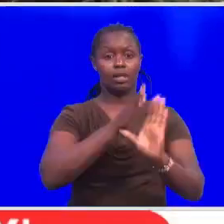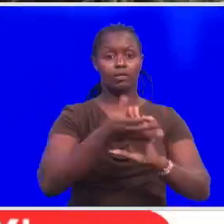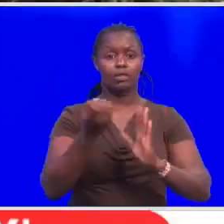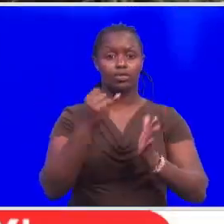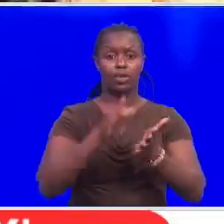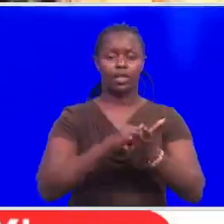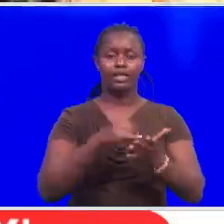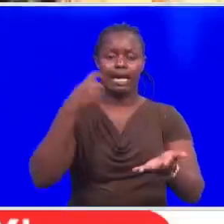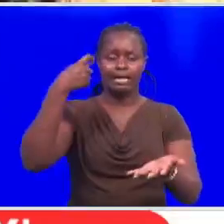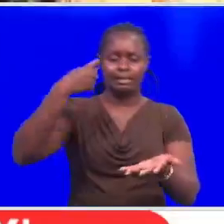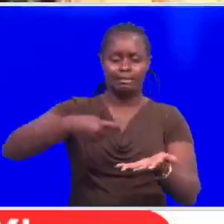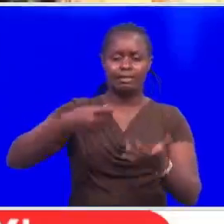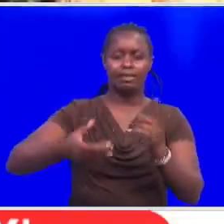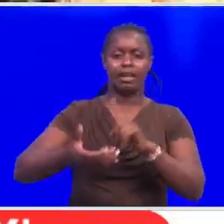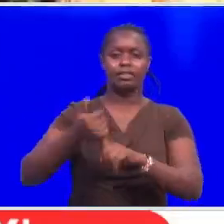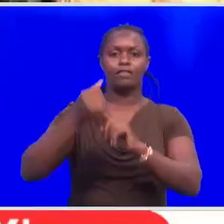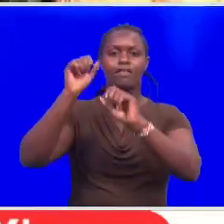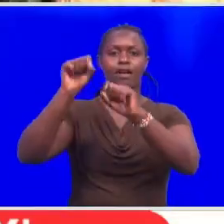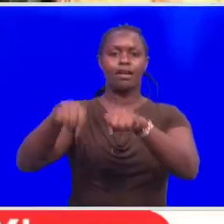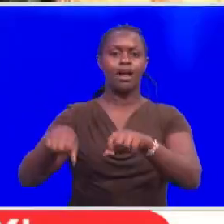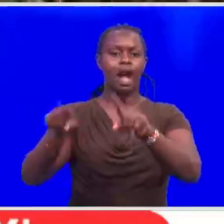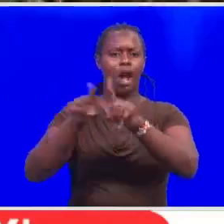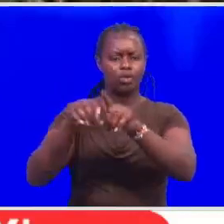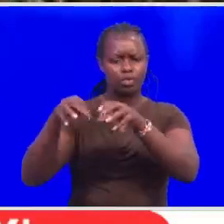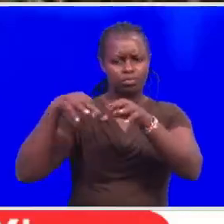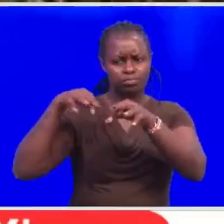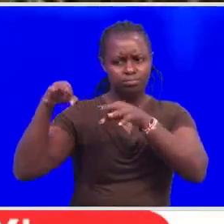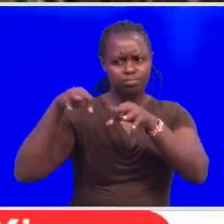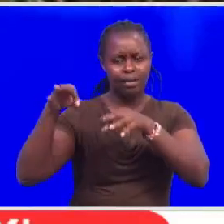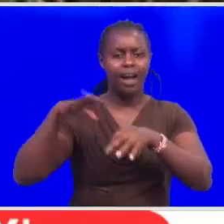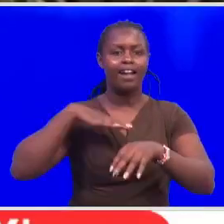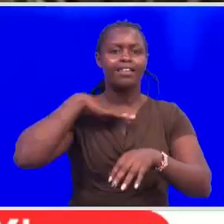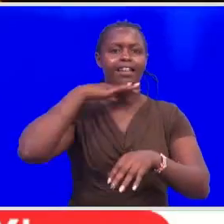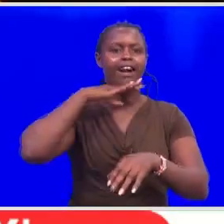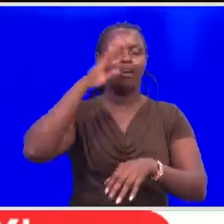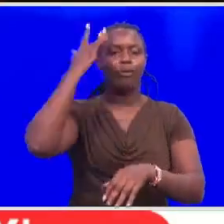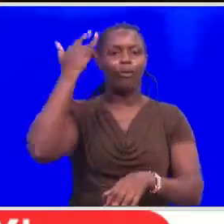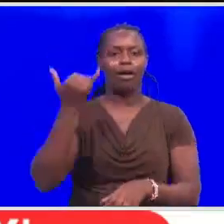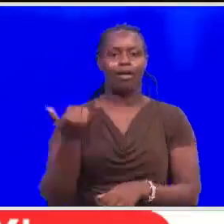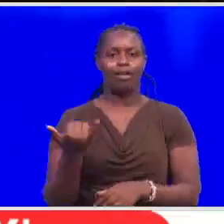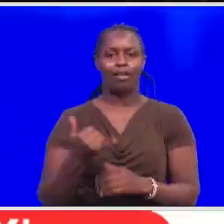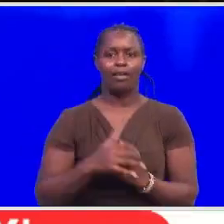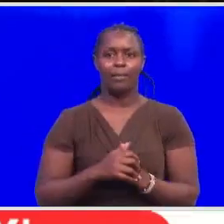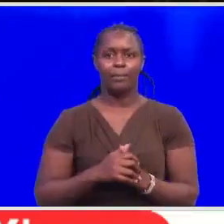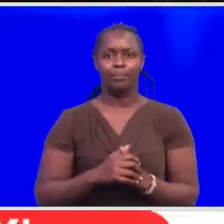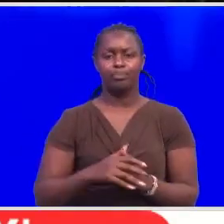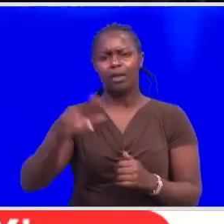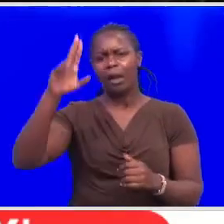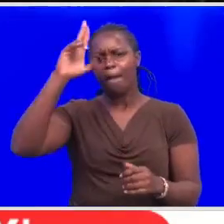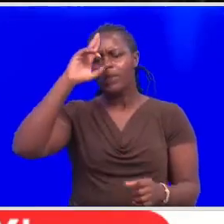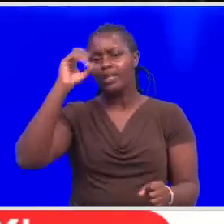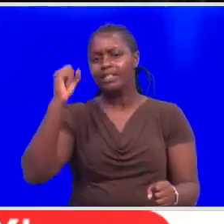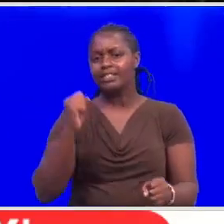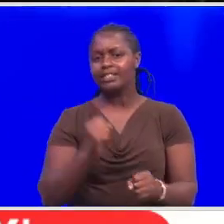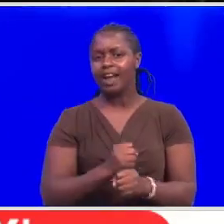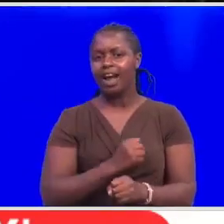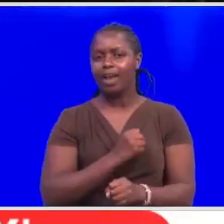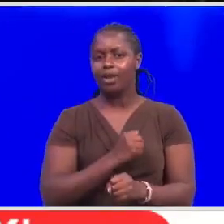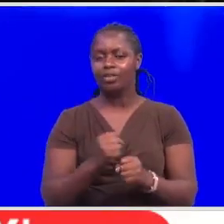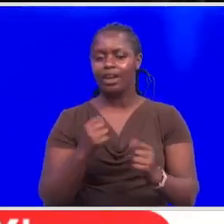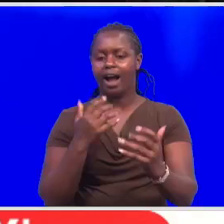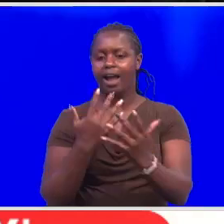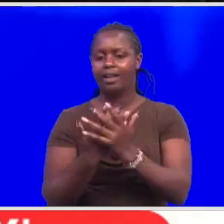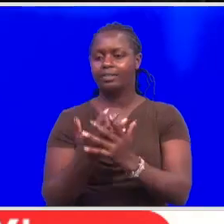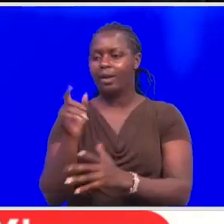justice they deserve and an explanation on what really caused Mabusu's death. Polisi hawezi aende ashike mtu kwa